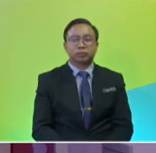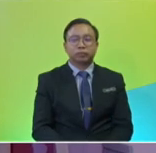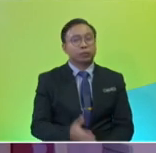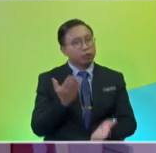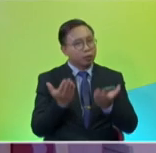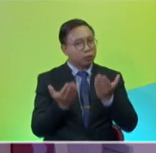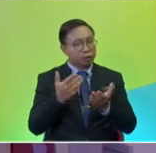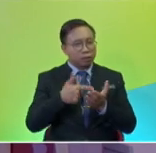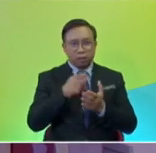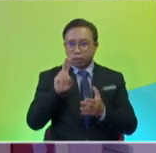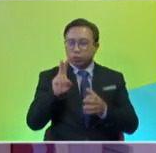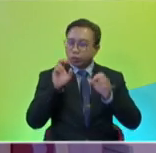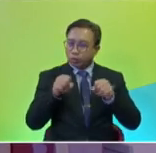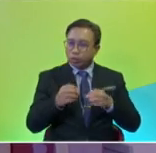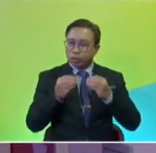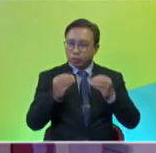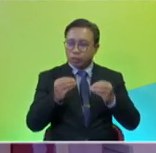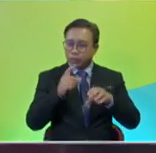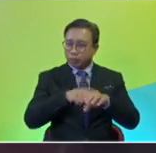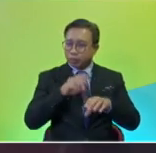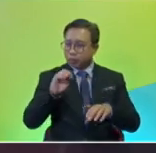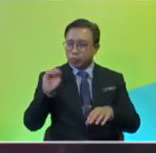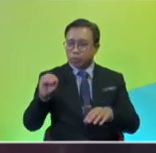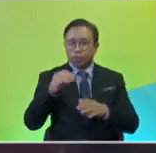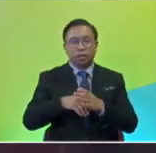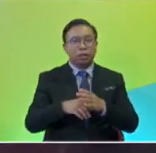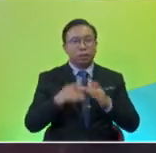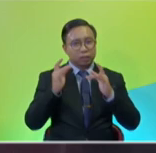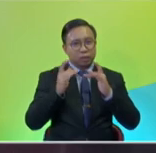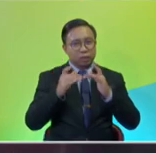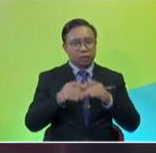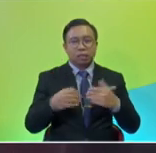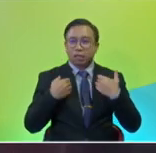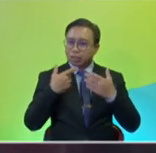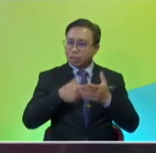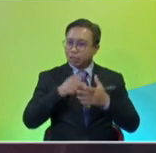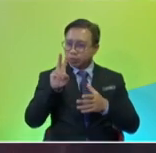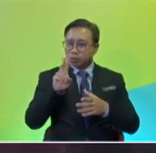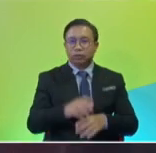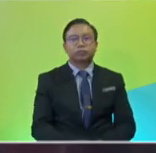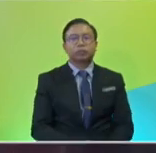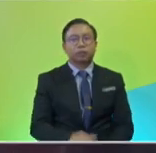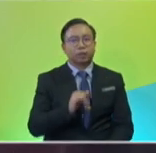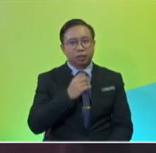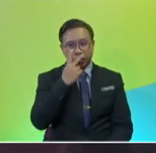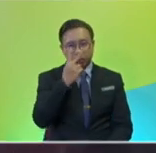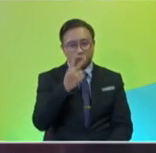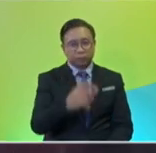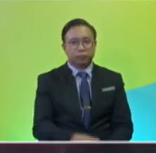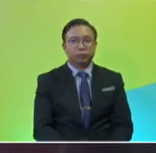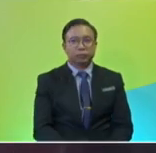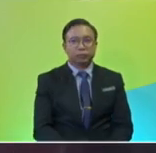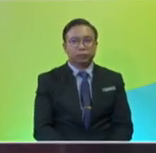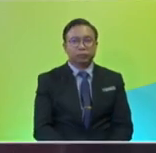yang lagi dua tu kita boleh beri peluang kepada murid kita dalam talian nak cuba jawab tak? Tinggal lagi dua yang saya nampak.